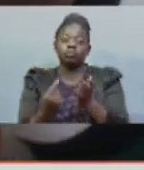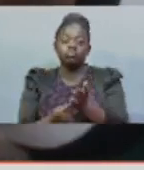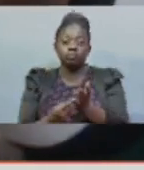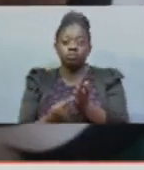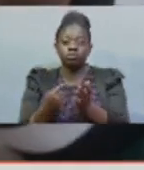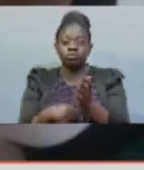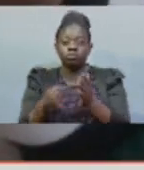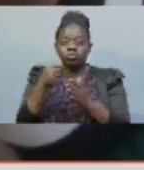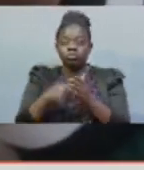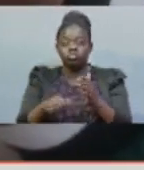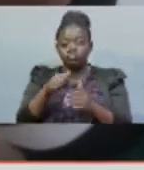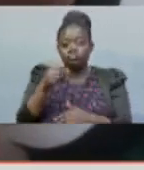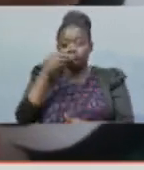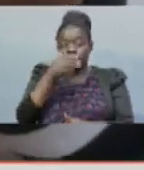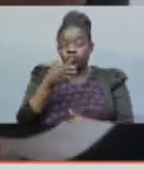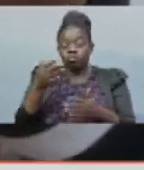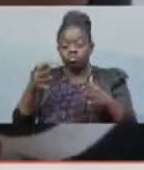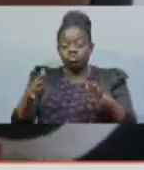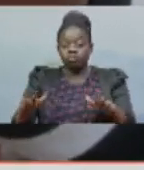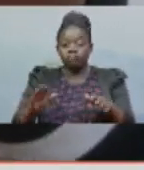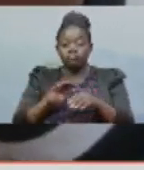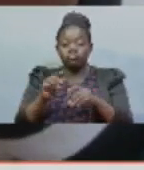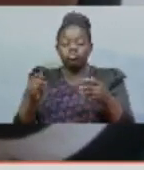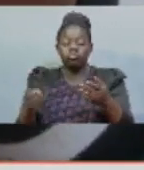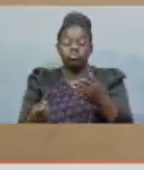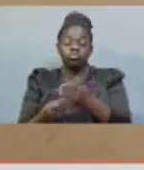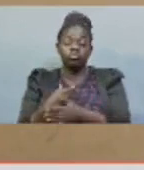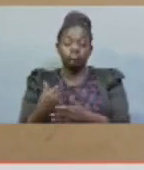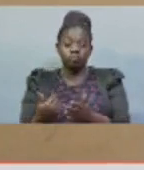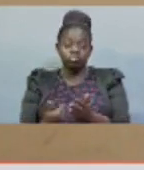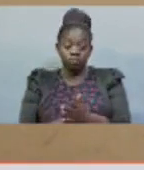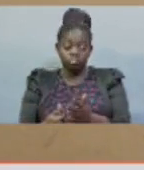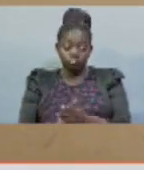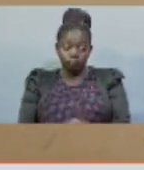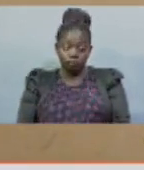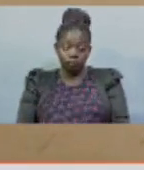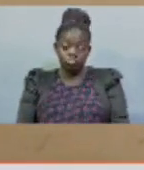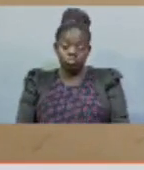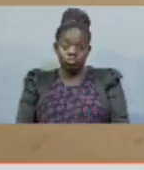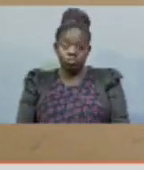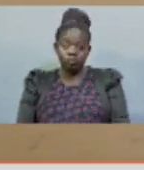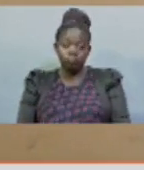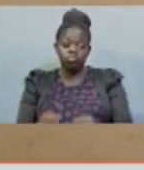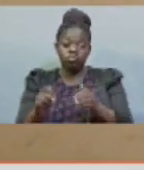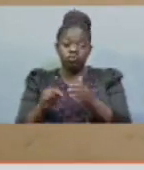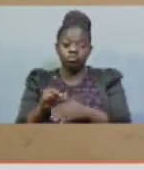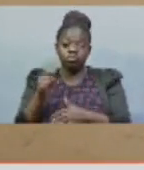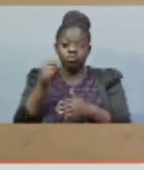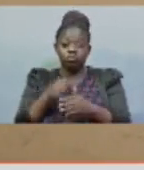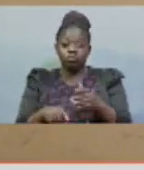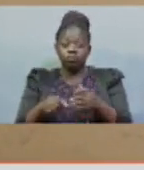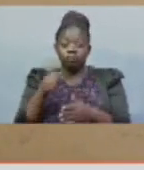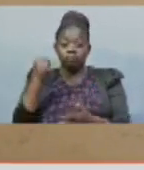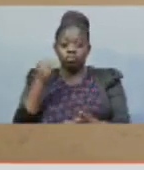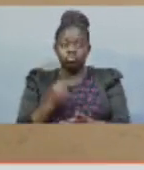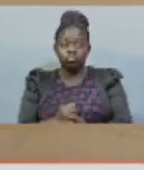ategeeza n'emisolo emirala omuli egigibwa ku butto nga amaze okukolebwa naye bivuddeko obuzibu omu nti olina okusasula omusolo ate n'osasula ne